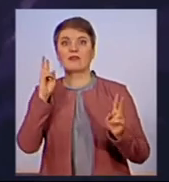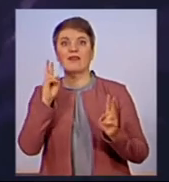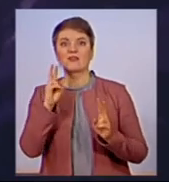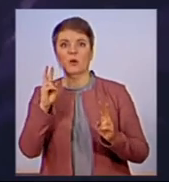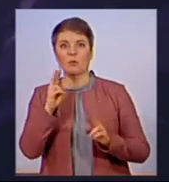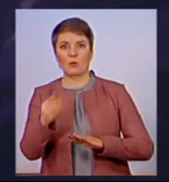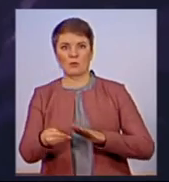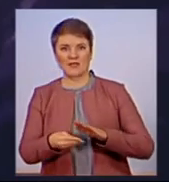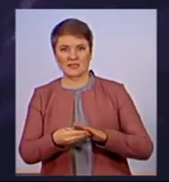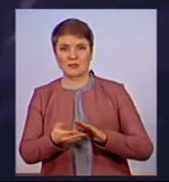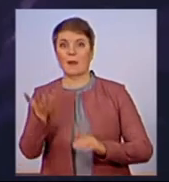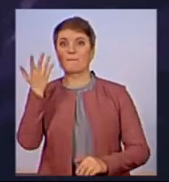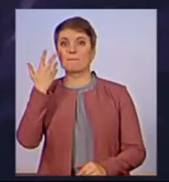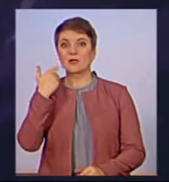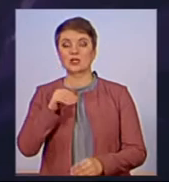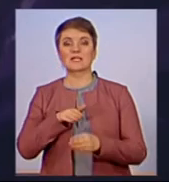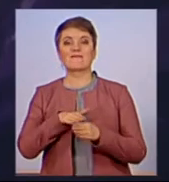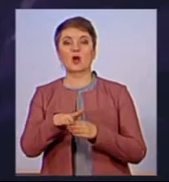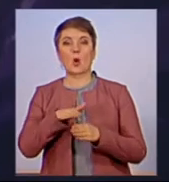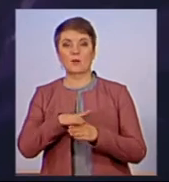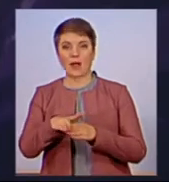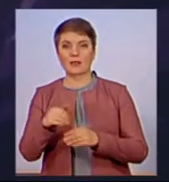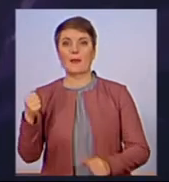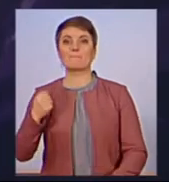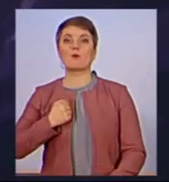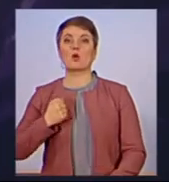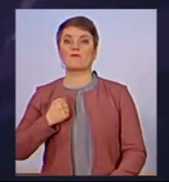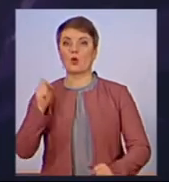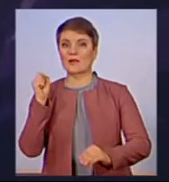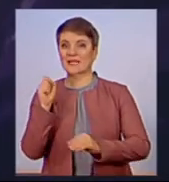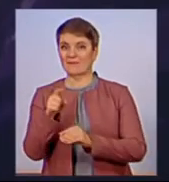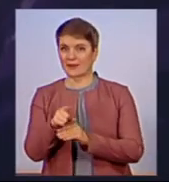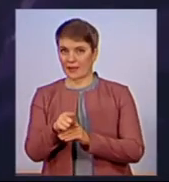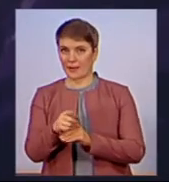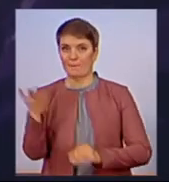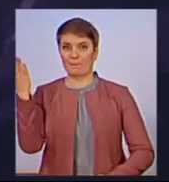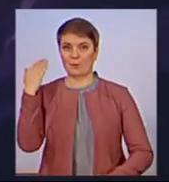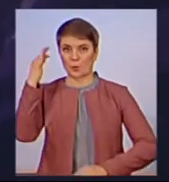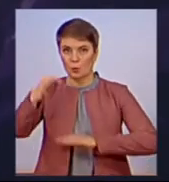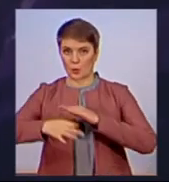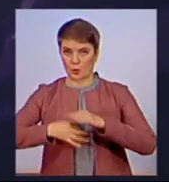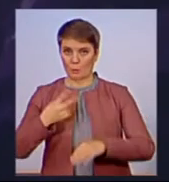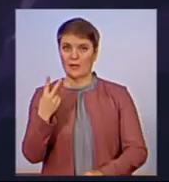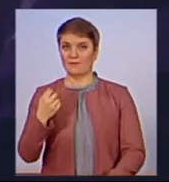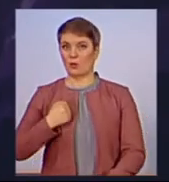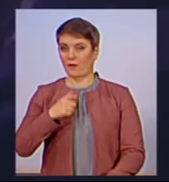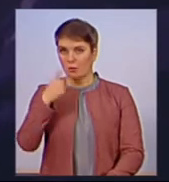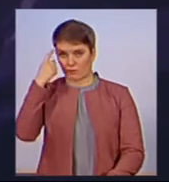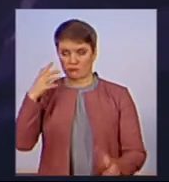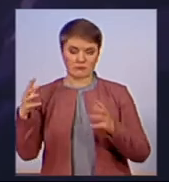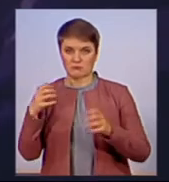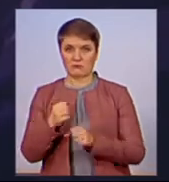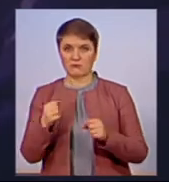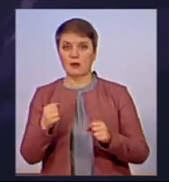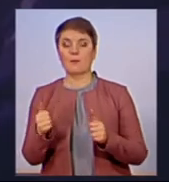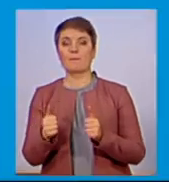виконання бойового завдання, повідомив речник Міноборони з питань АТО Дмитро Гуцуляк. Минулої доби двох військових контузило поблизу